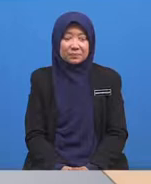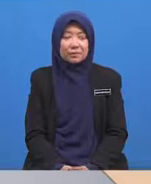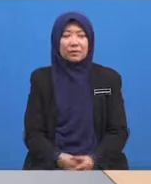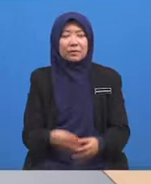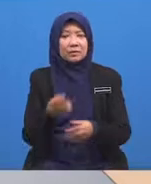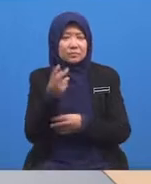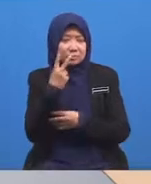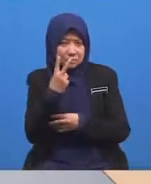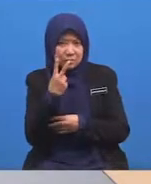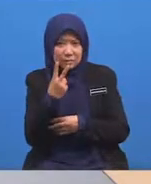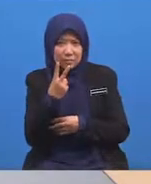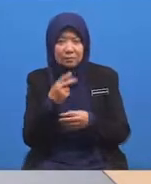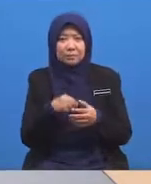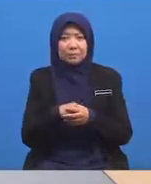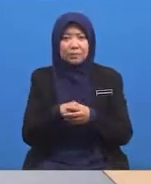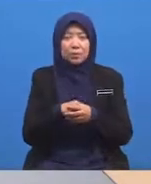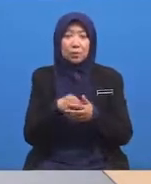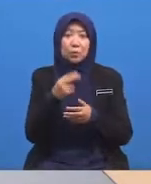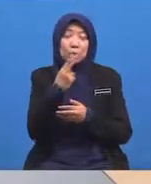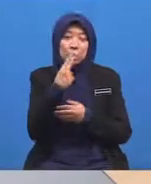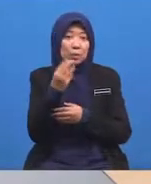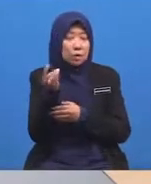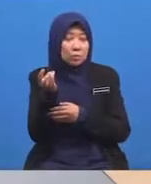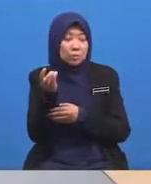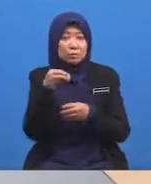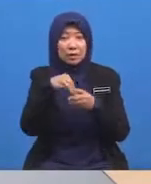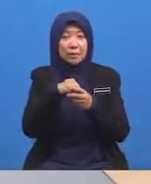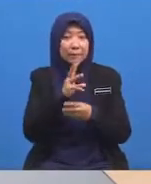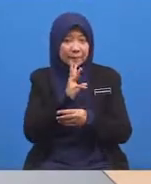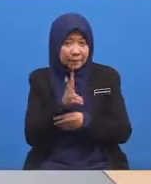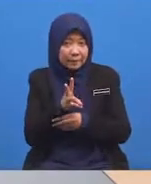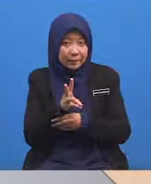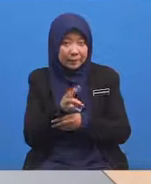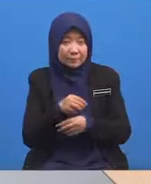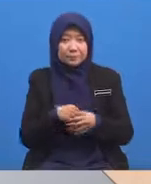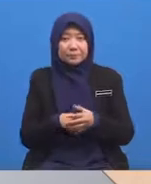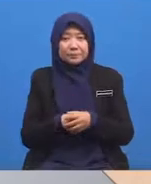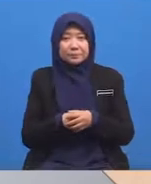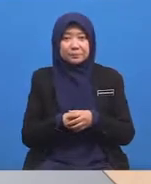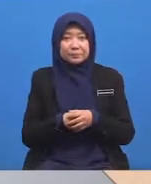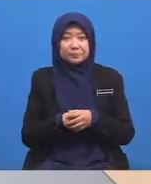Adakah kamu dapat perhatikan gula halus di dalam air ini?